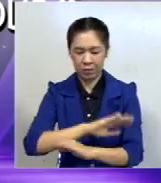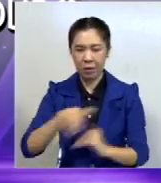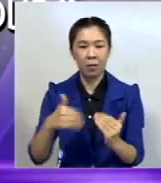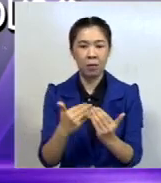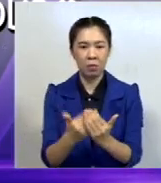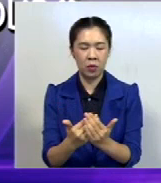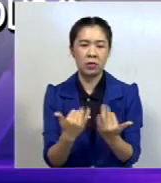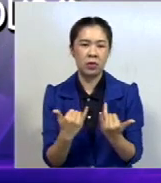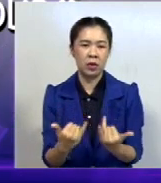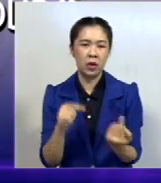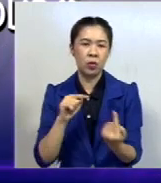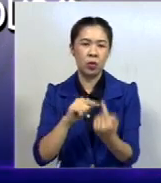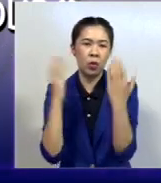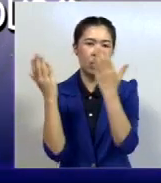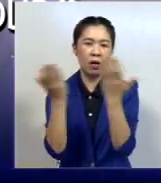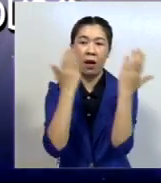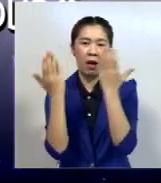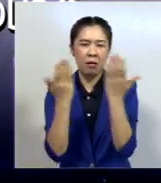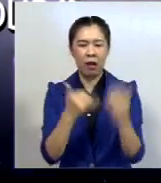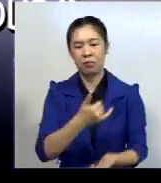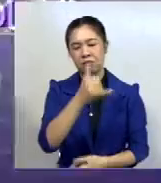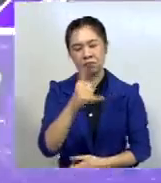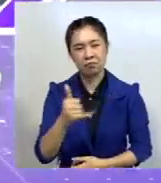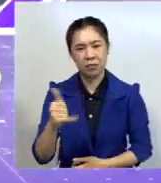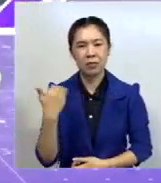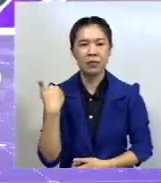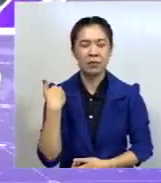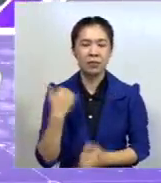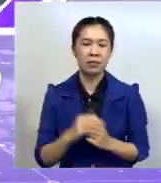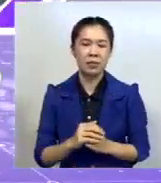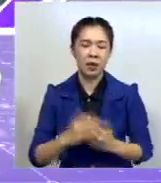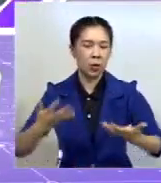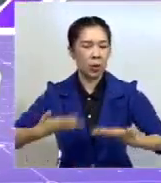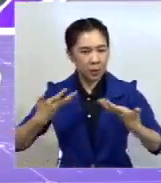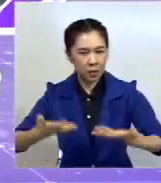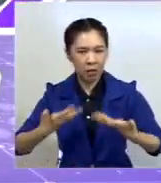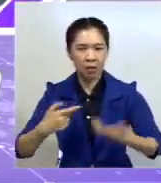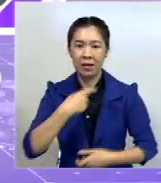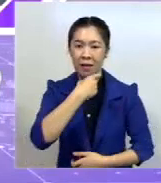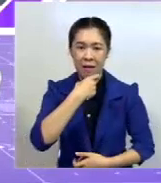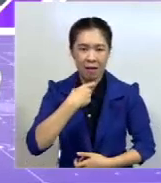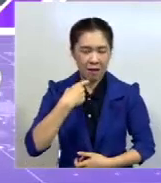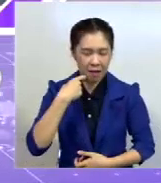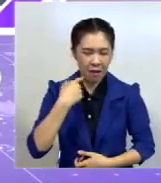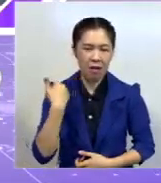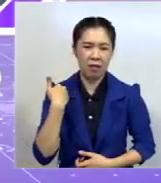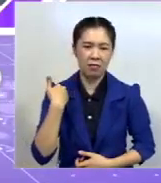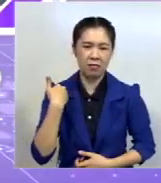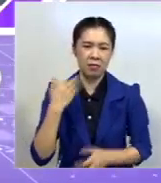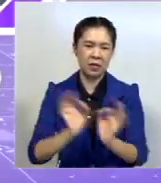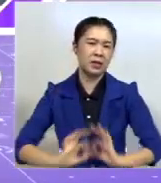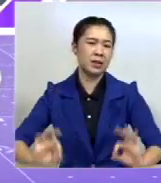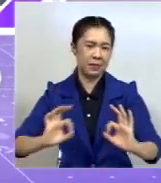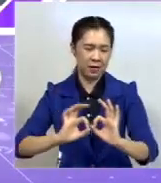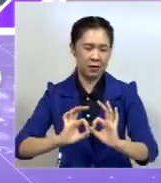งหลังในเรื่องของสภาพอากาศที่ค่อนข้างจะแปรปรวนเรื่องของความร้อนความแห้งแล้งที่มาพร้อมๆกันเป็นประเด็นใหญ่สำคัญกับทั้ง